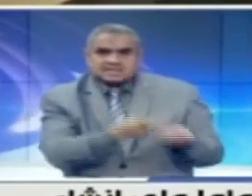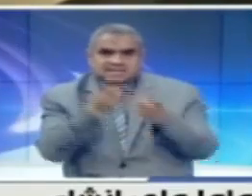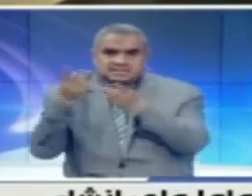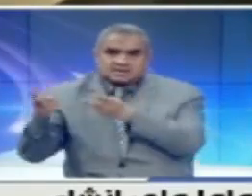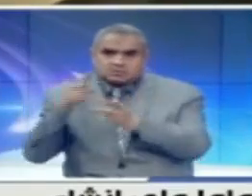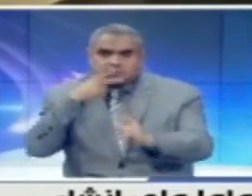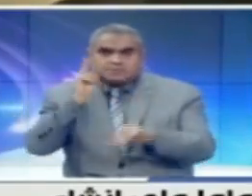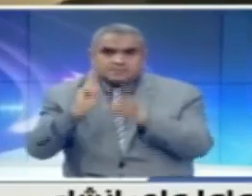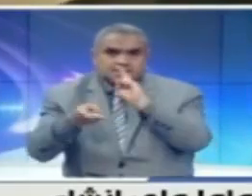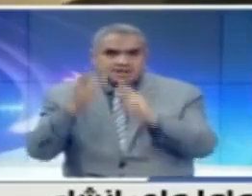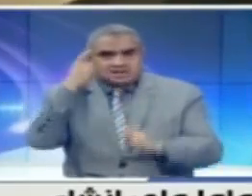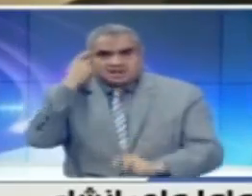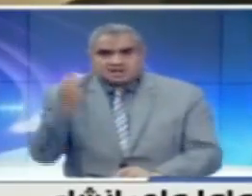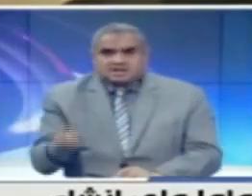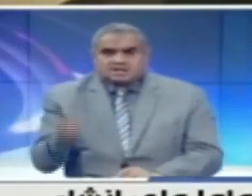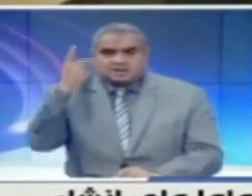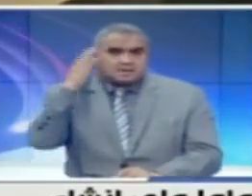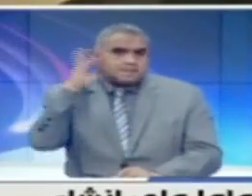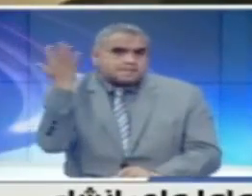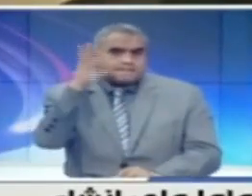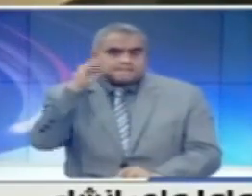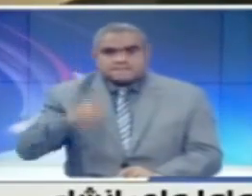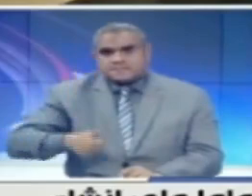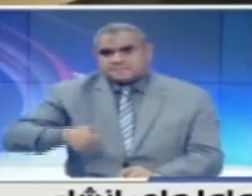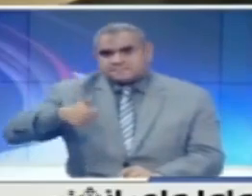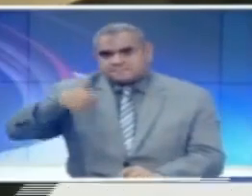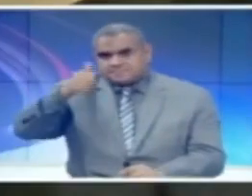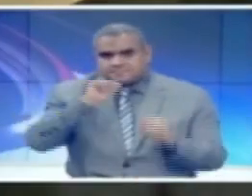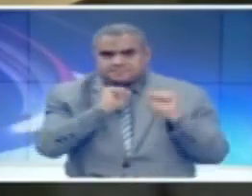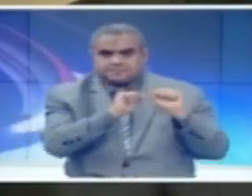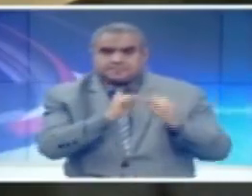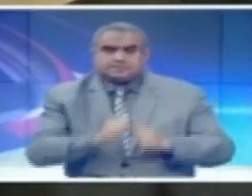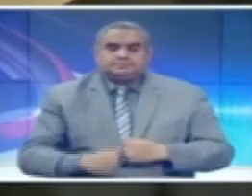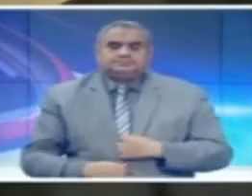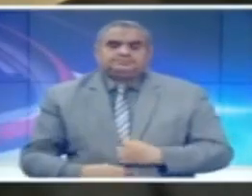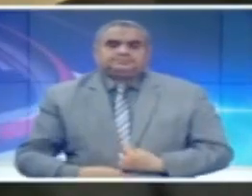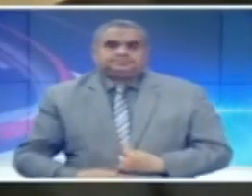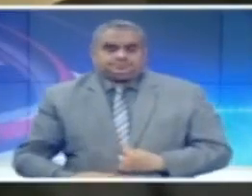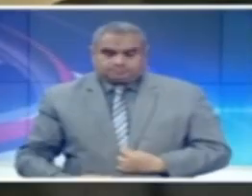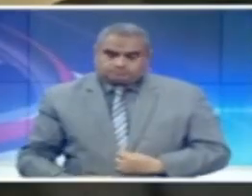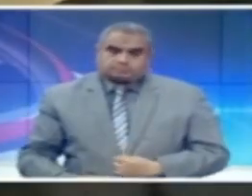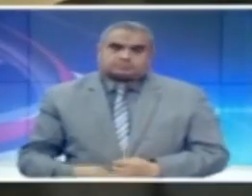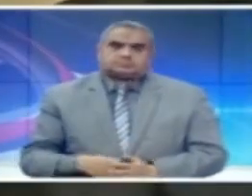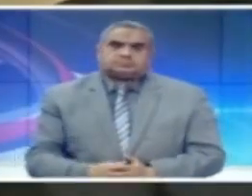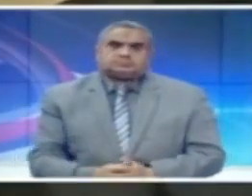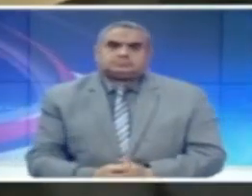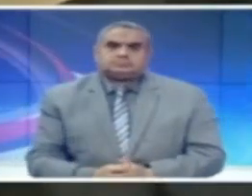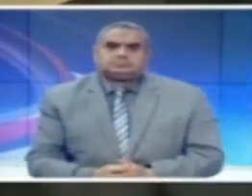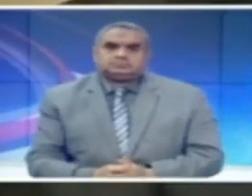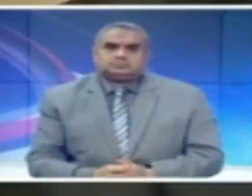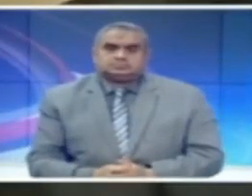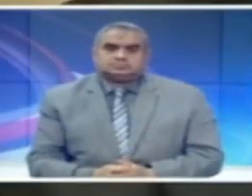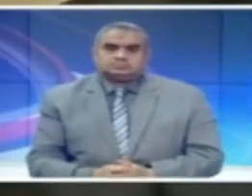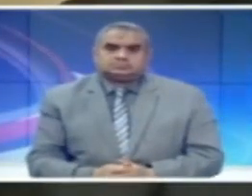تمت دعوتهم إلى هذه الاحتفالية الثقافية رفيعة المستوى.